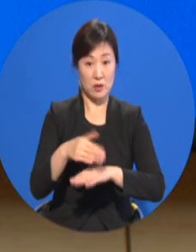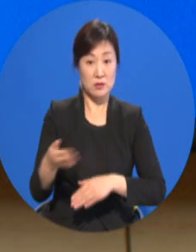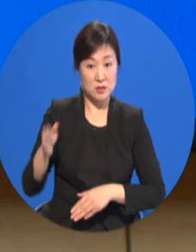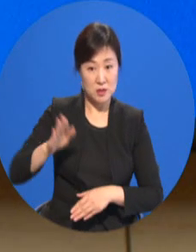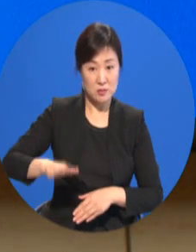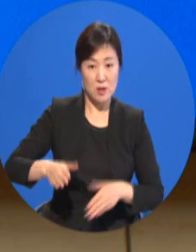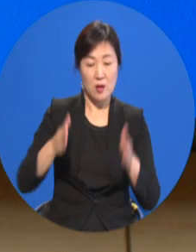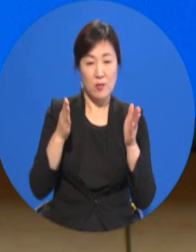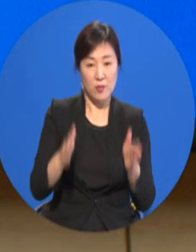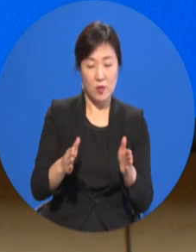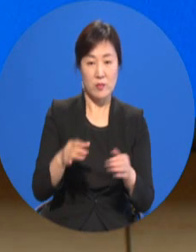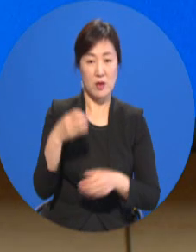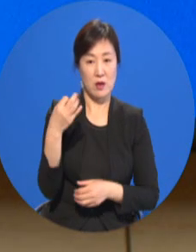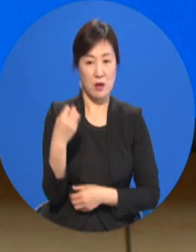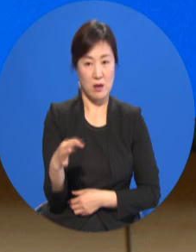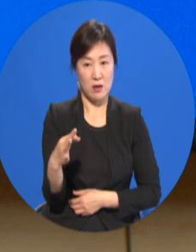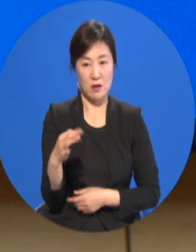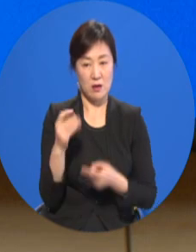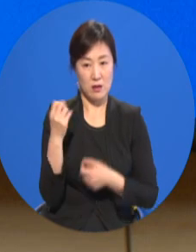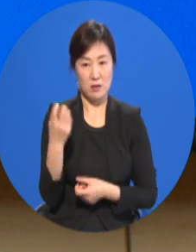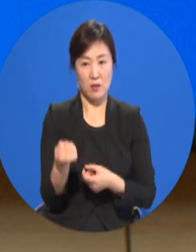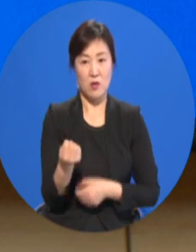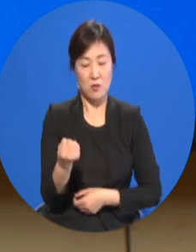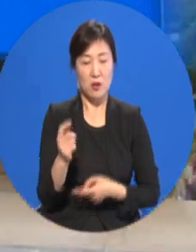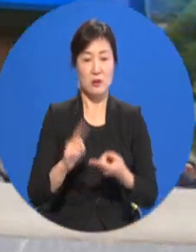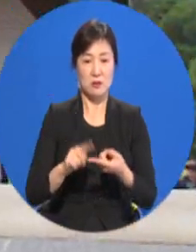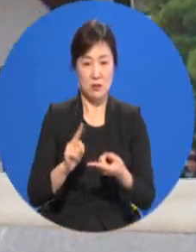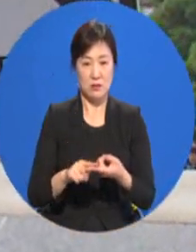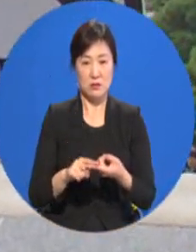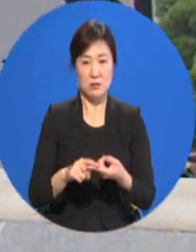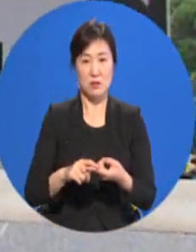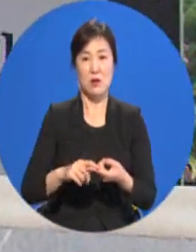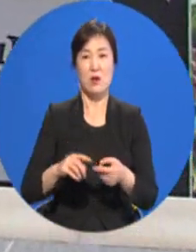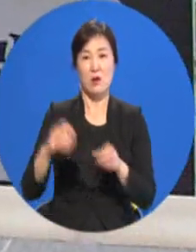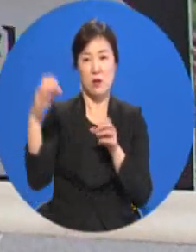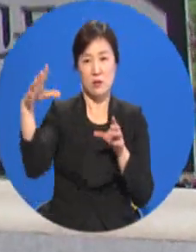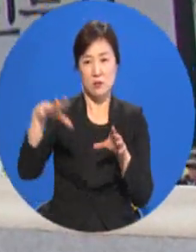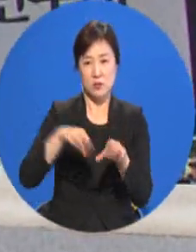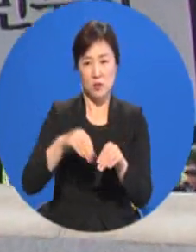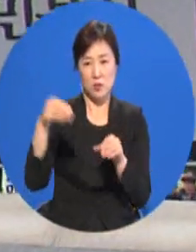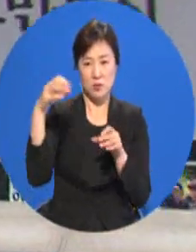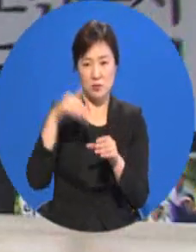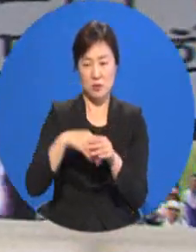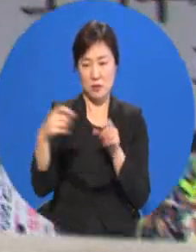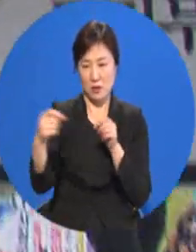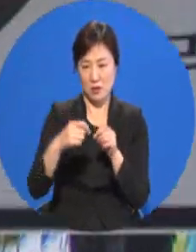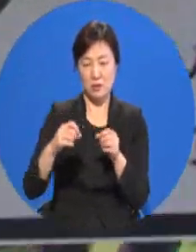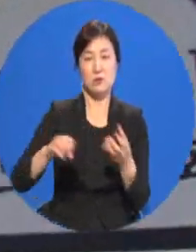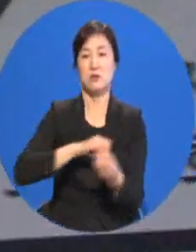범위와 액수 논란은 국회의원 선거철과 맞물려 더욱 증폭될 것으로 보입니다. MBC 뉴스 양현승입니다.